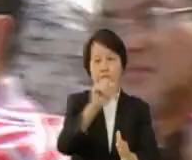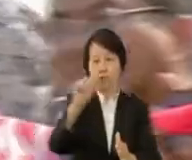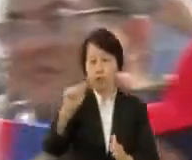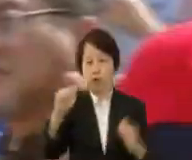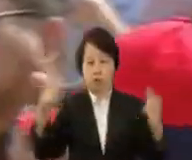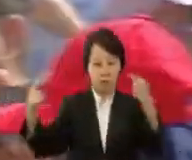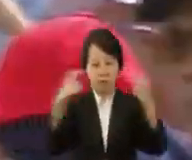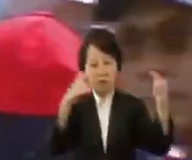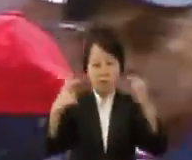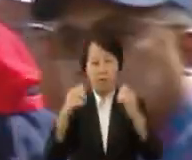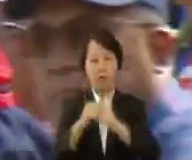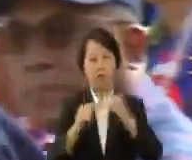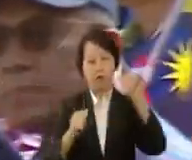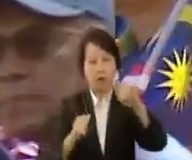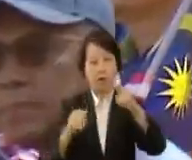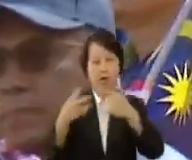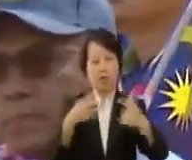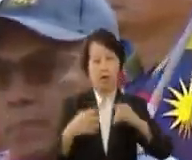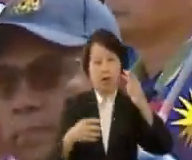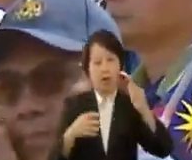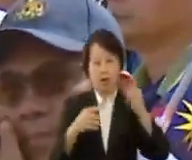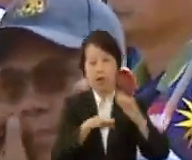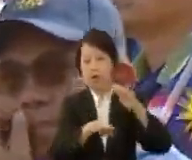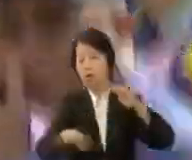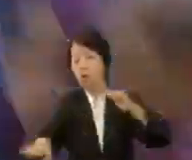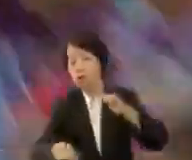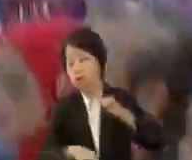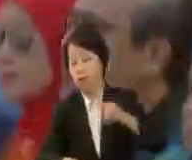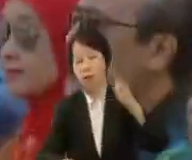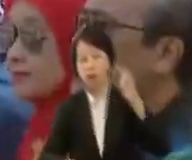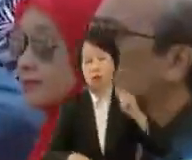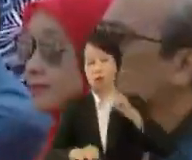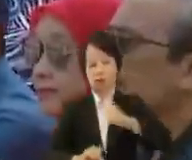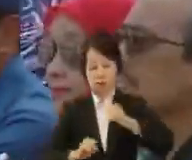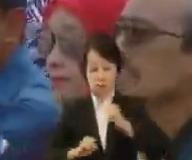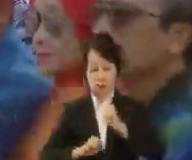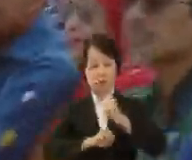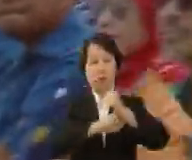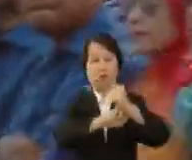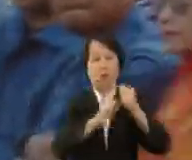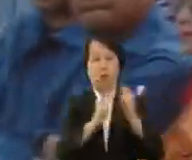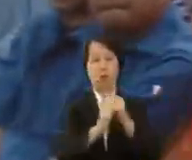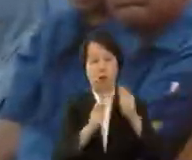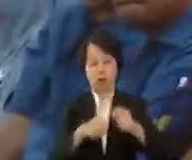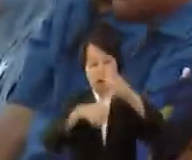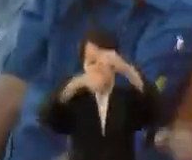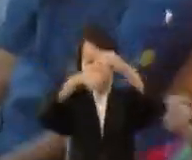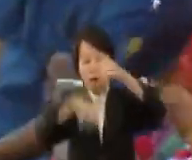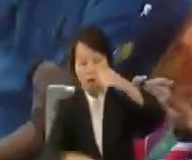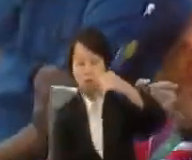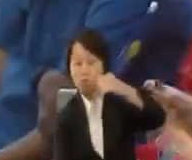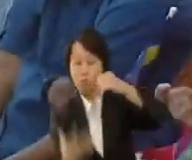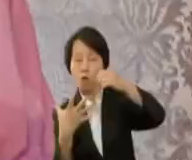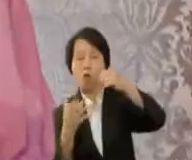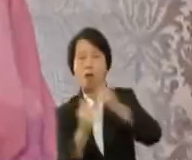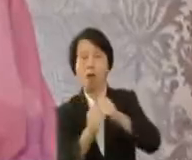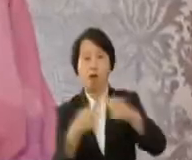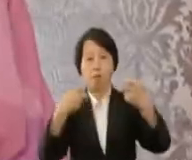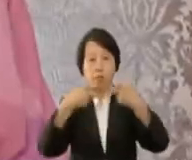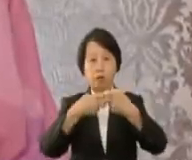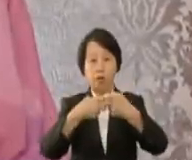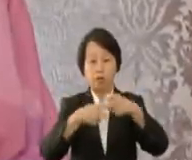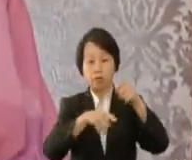combat, air-to-ground, air-to-surface, close-air support, precision bombing, reconnaissance,